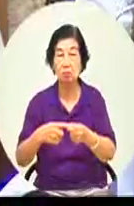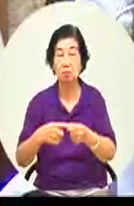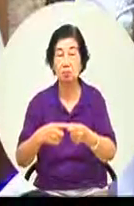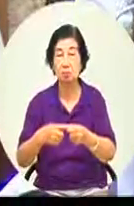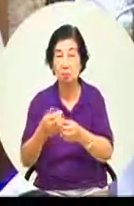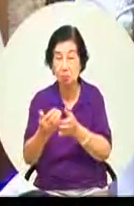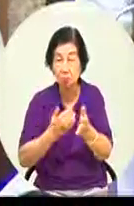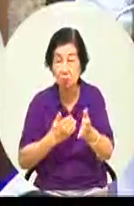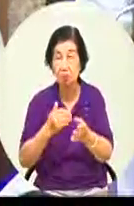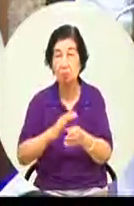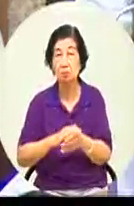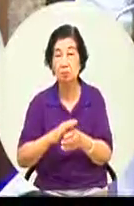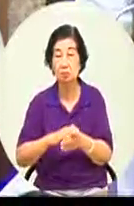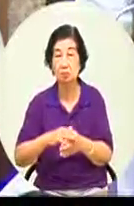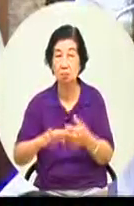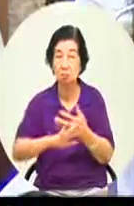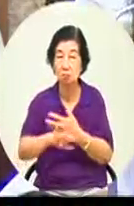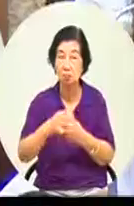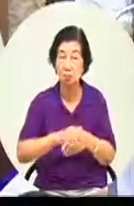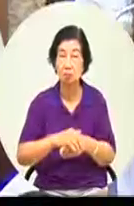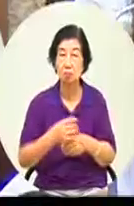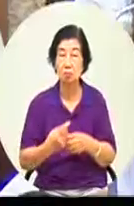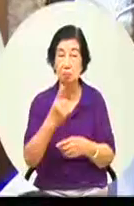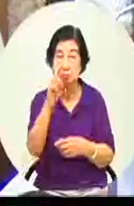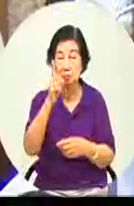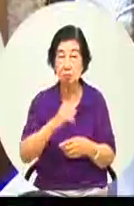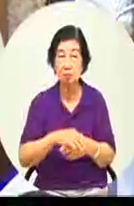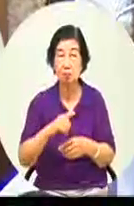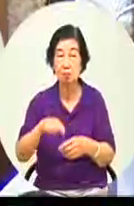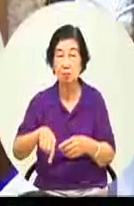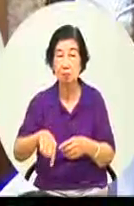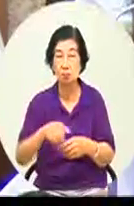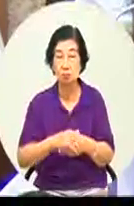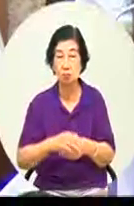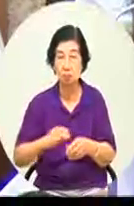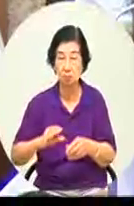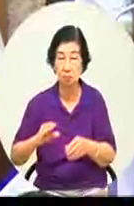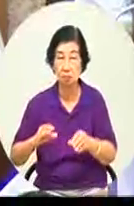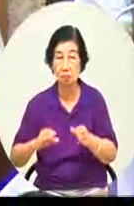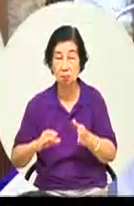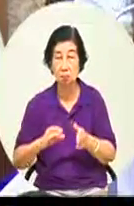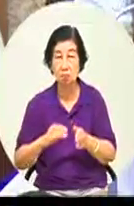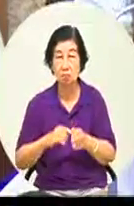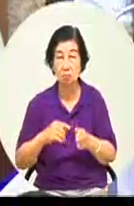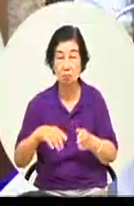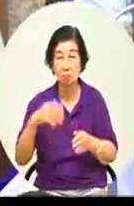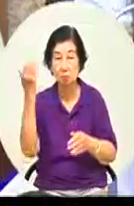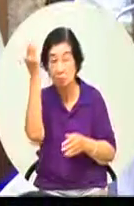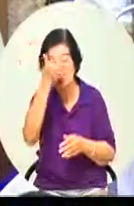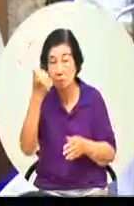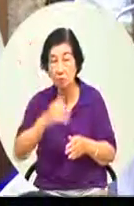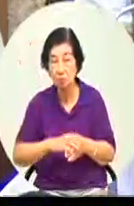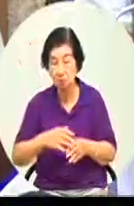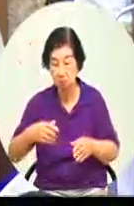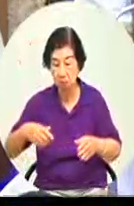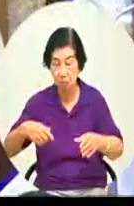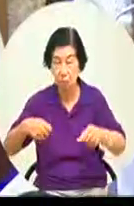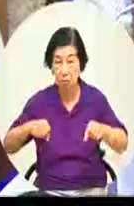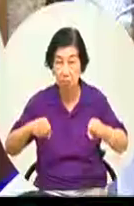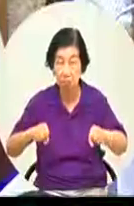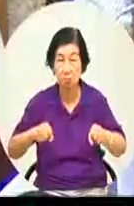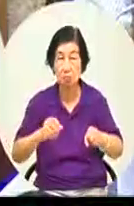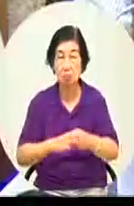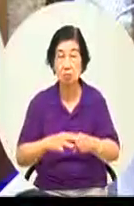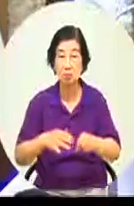是一件啦。迄另外一件，迄汽车的部分是违规移转的部分。那我们那个老翁的部分，伊是轻轨搞的是突然左